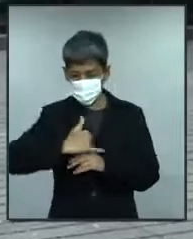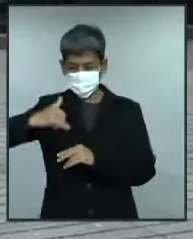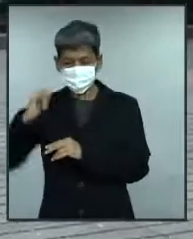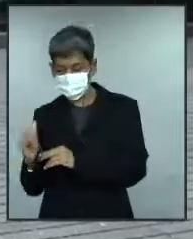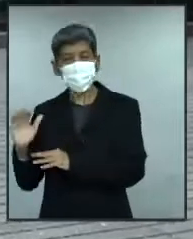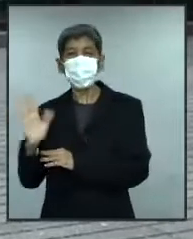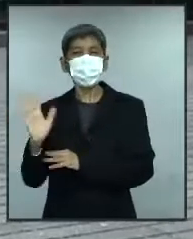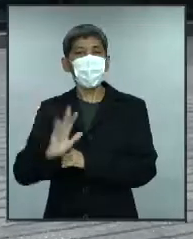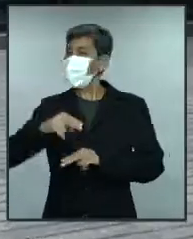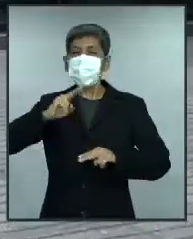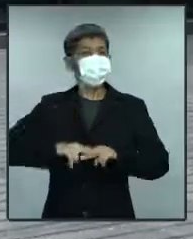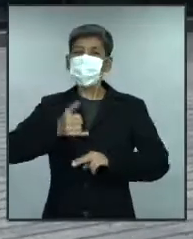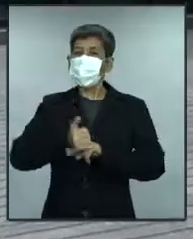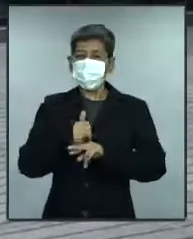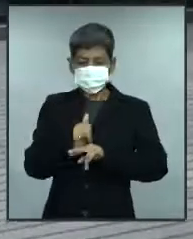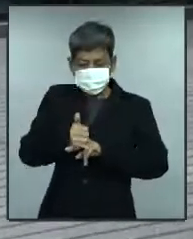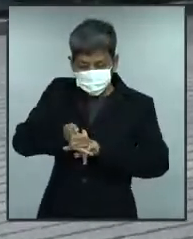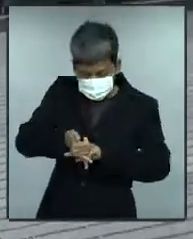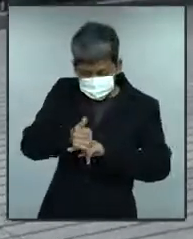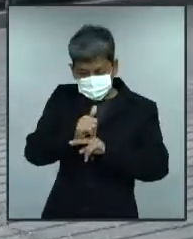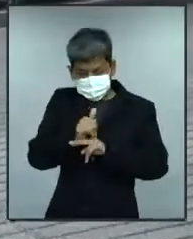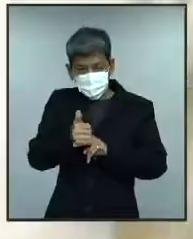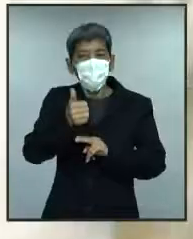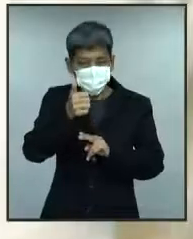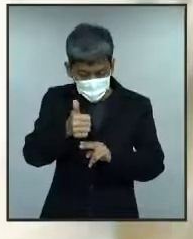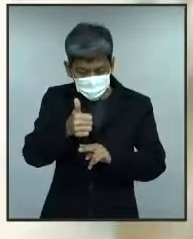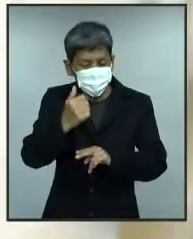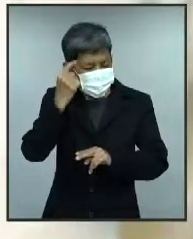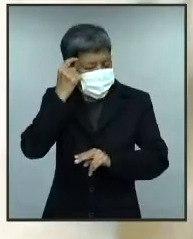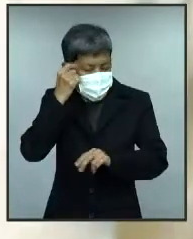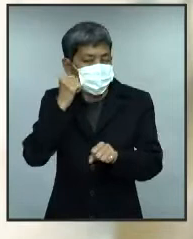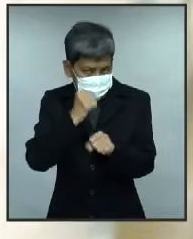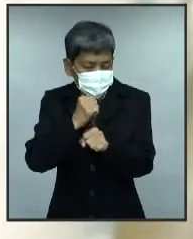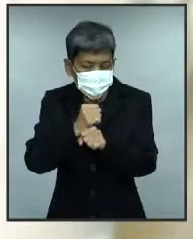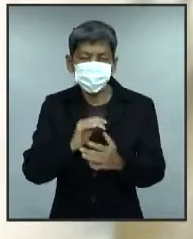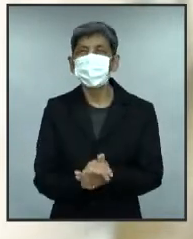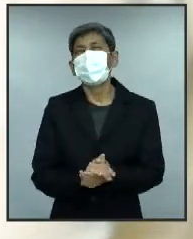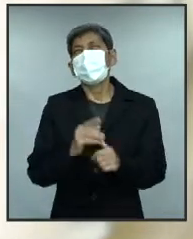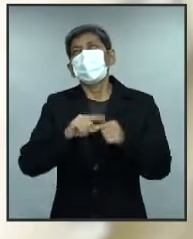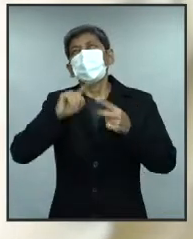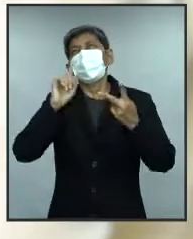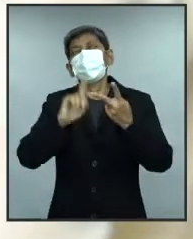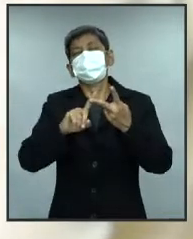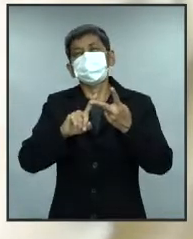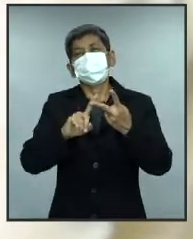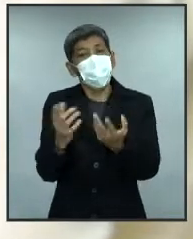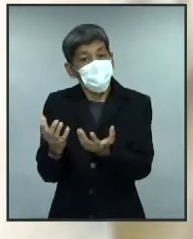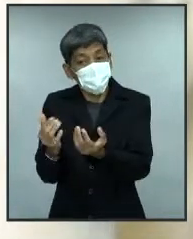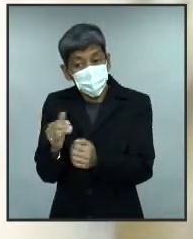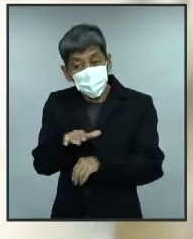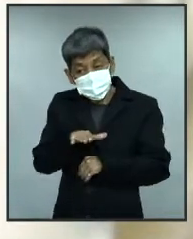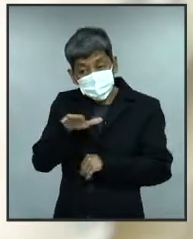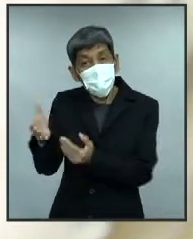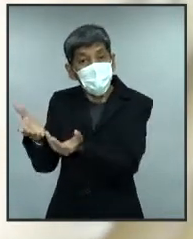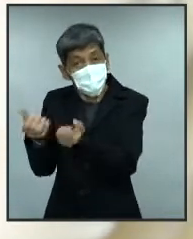เอ็กซเรย์แล้วตัวนี้ก็คือมันเบ็ดเสร็จด้วยมันเองแล้วก็หรือว่าใช้ในกรณีที่ไปรับผู้ป่